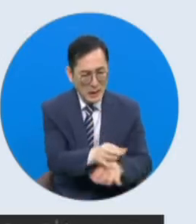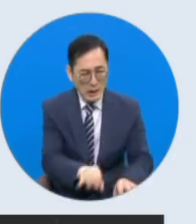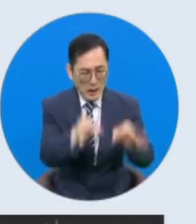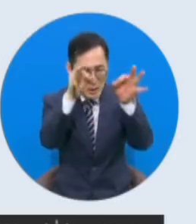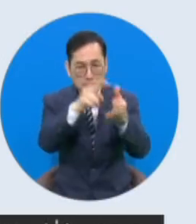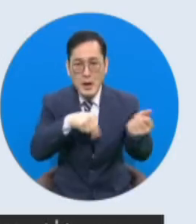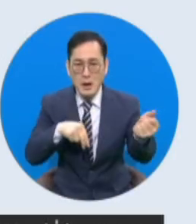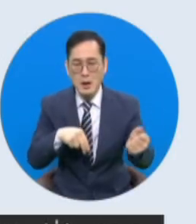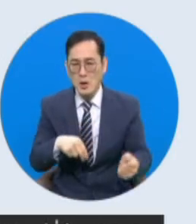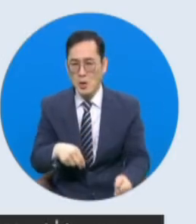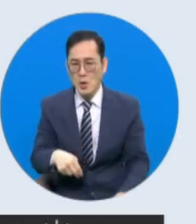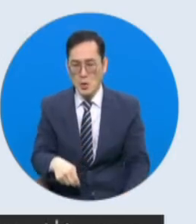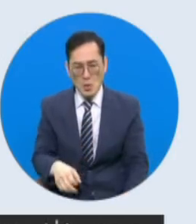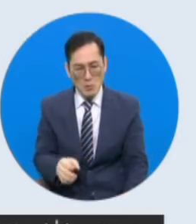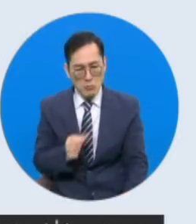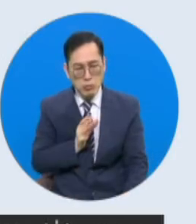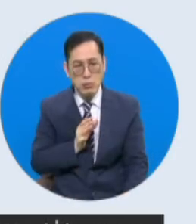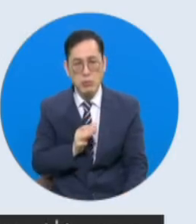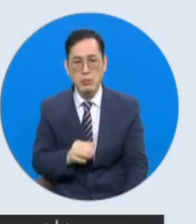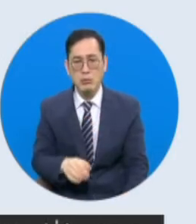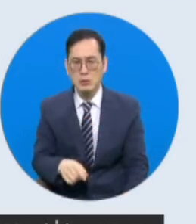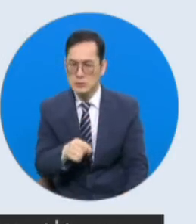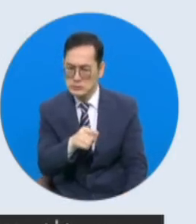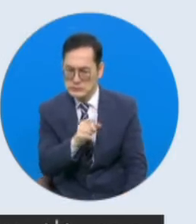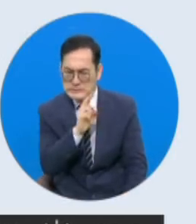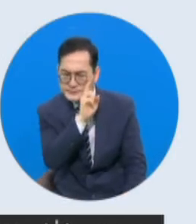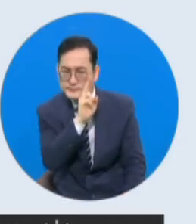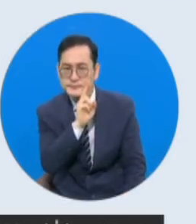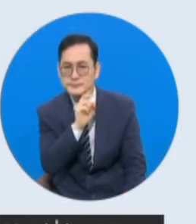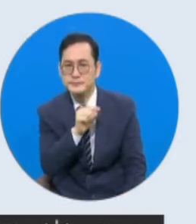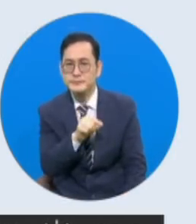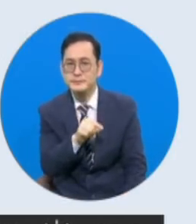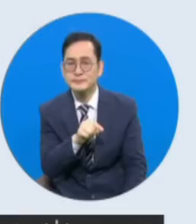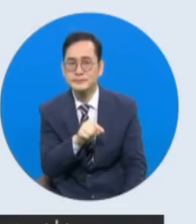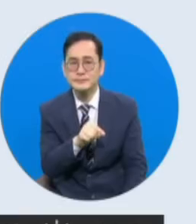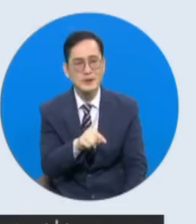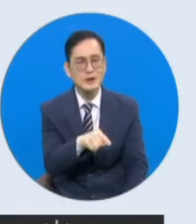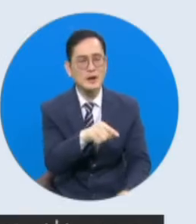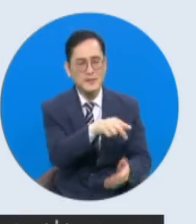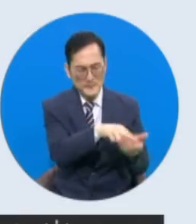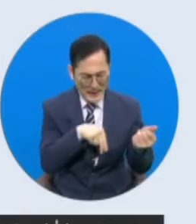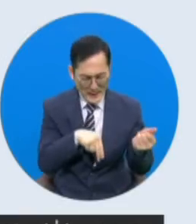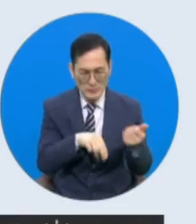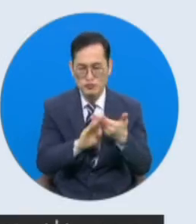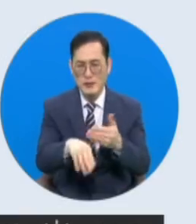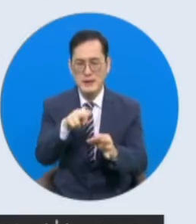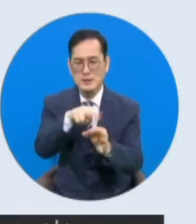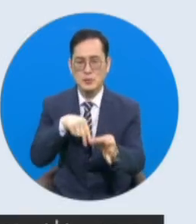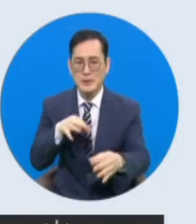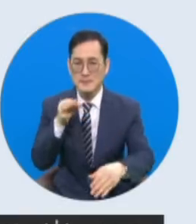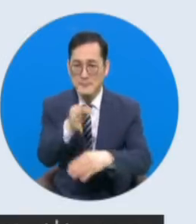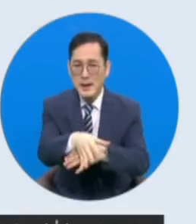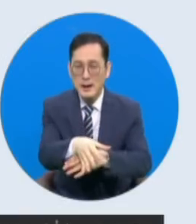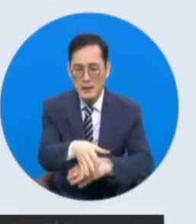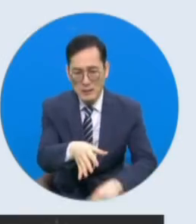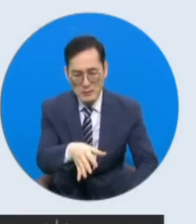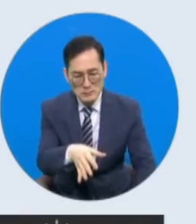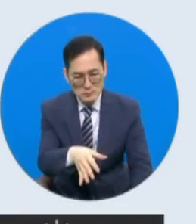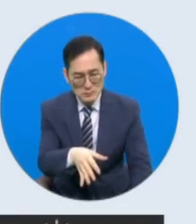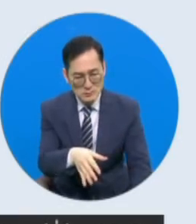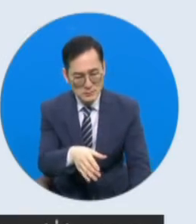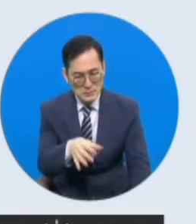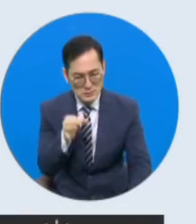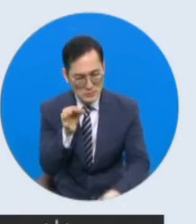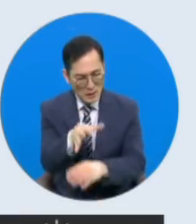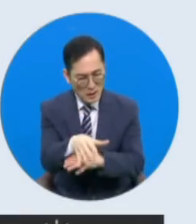도대체 앞뒤가 안 맞아서 오히려 이거 검찰 조사를 통해서 정확히 리믹스 어떤 경로로 취득을 했고 지금 얼마에